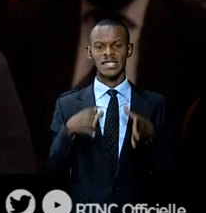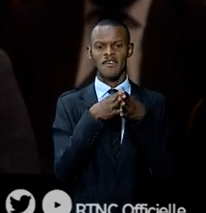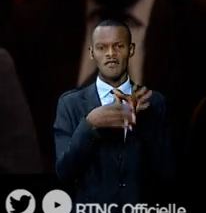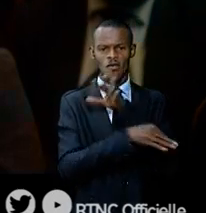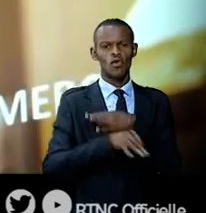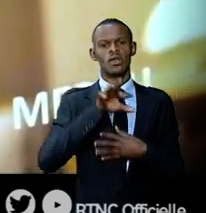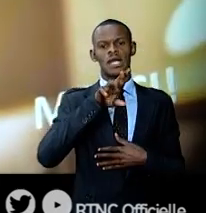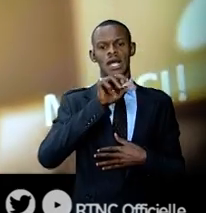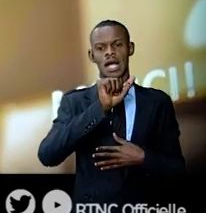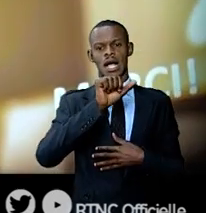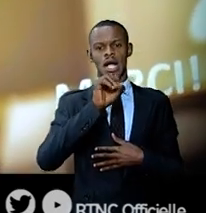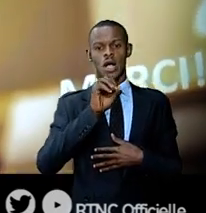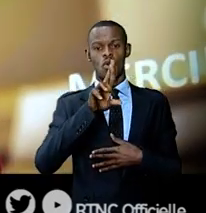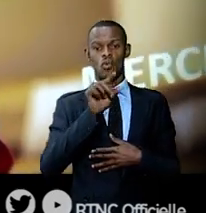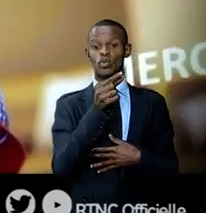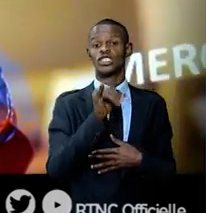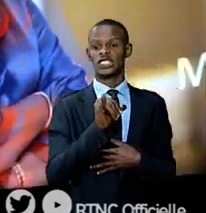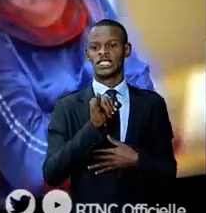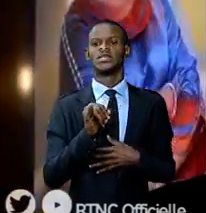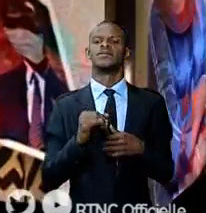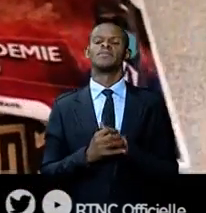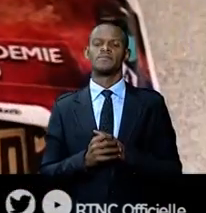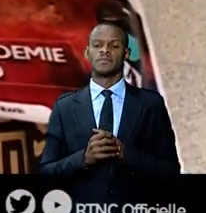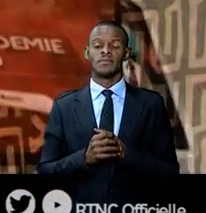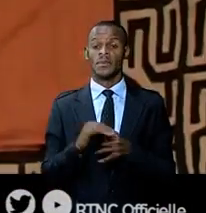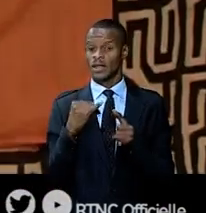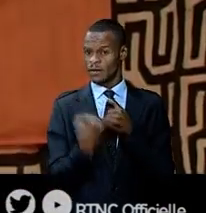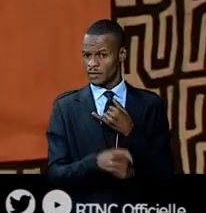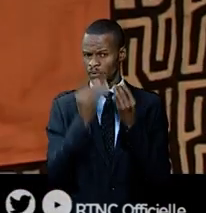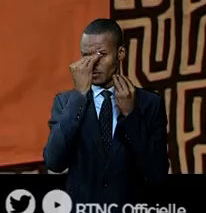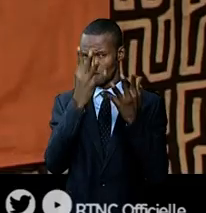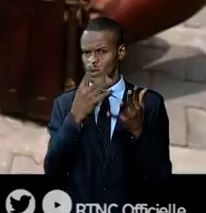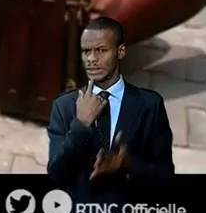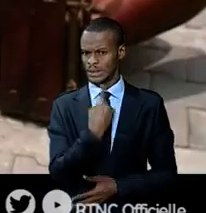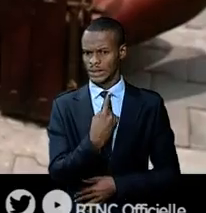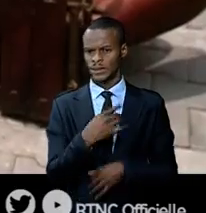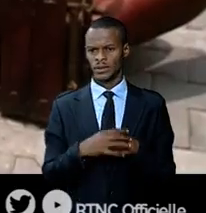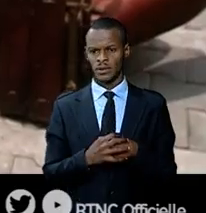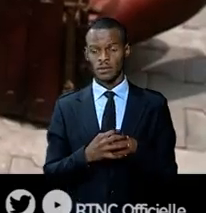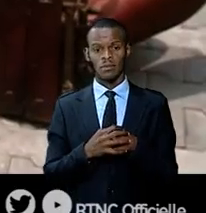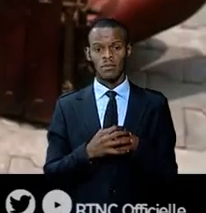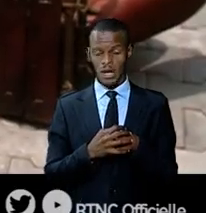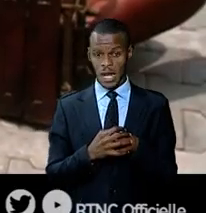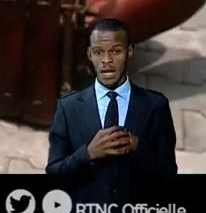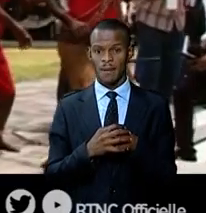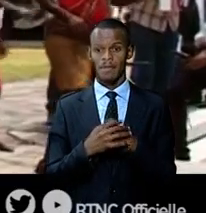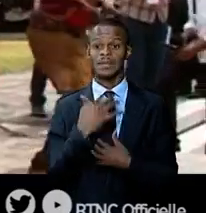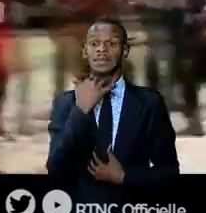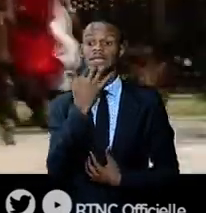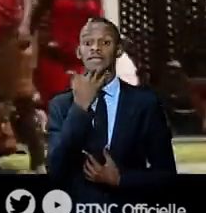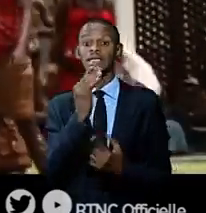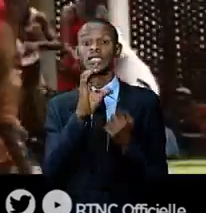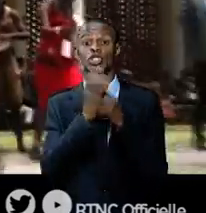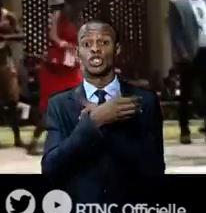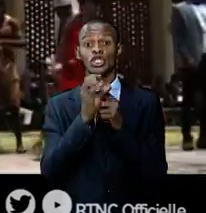dans le cadre du programme Excellentia. Pour terminer, inscrit sur la liste du patrimoine culturel national,